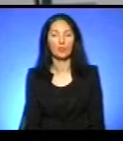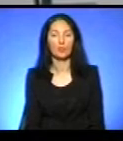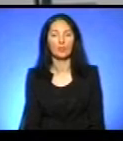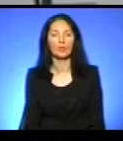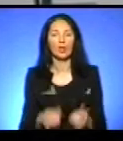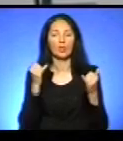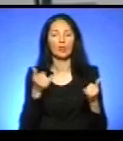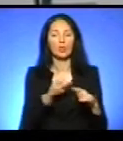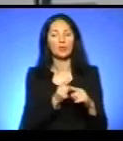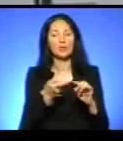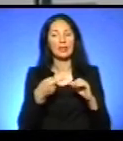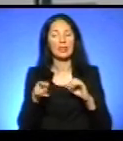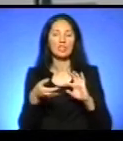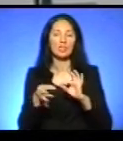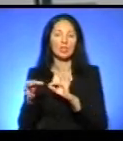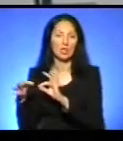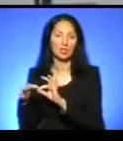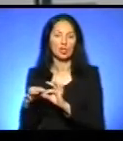А тепер про це та інше детальніше.